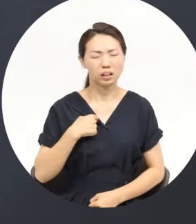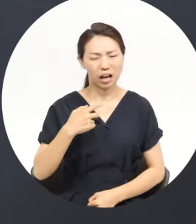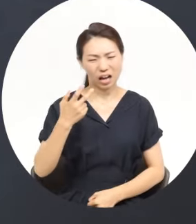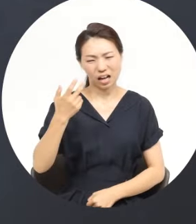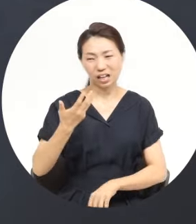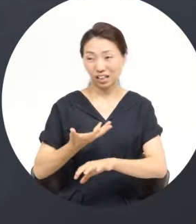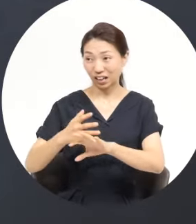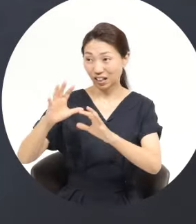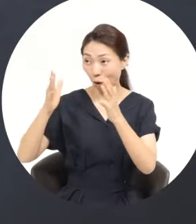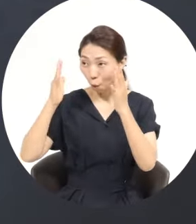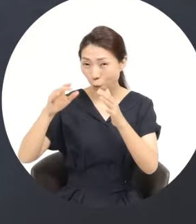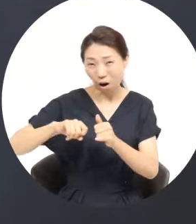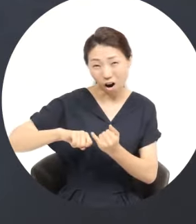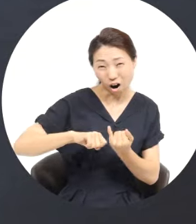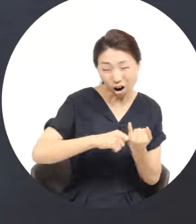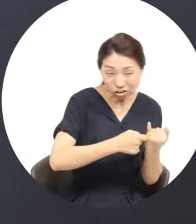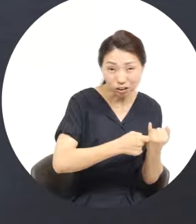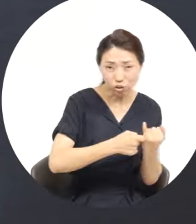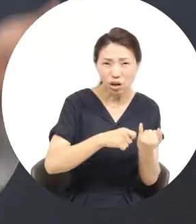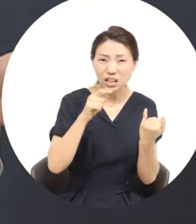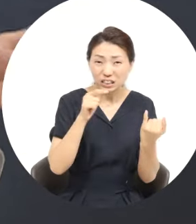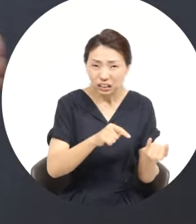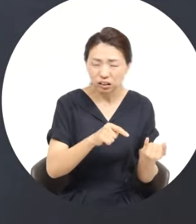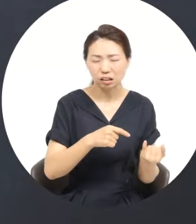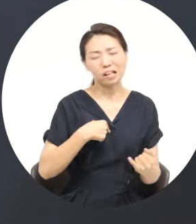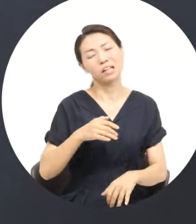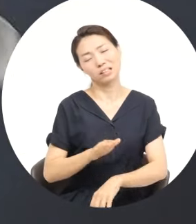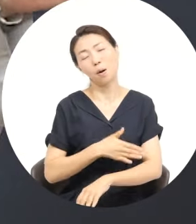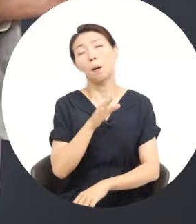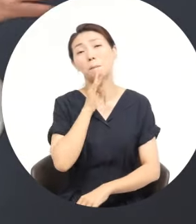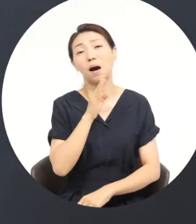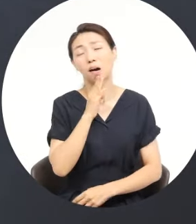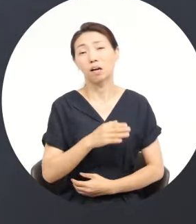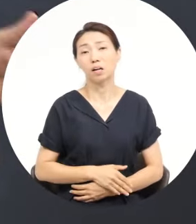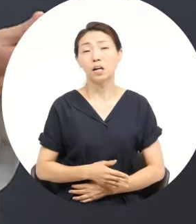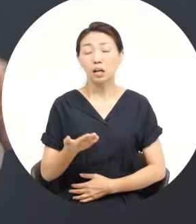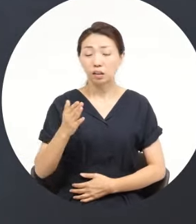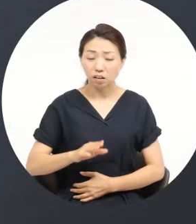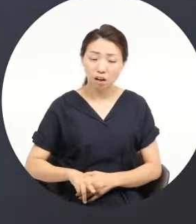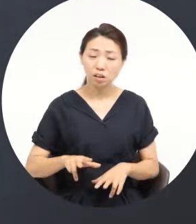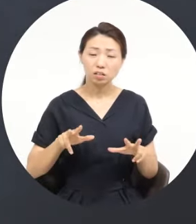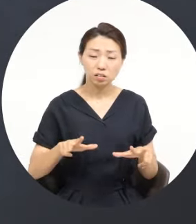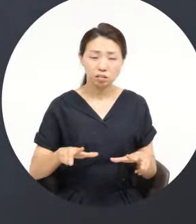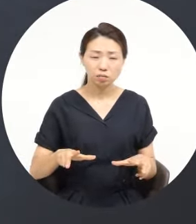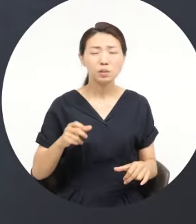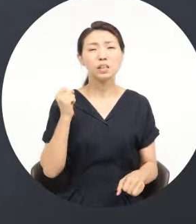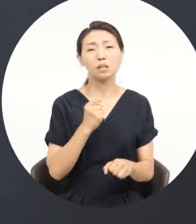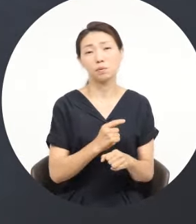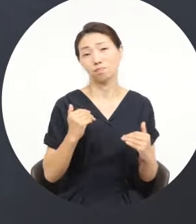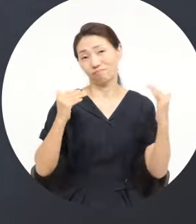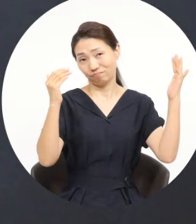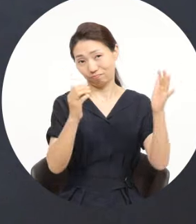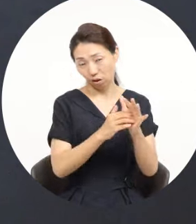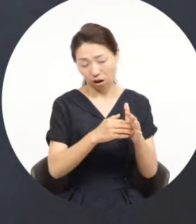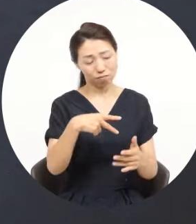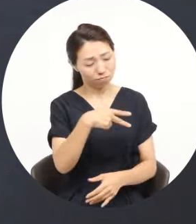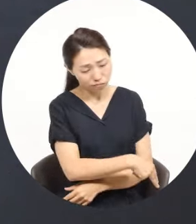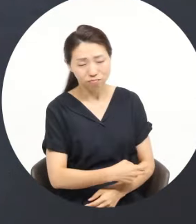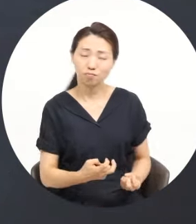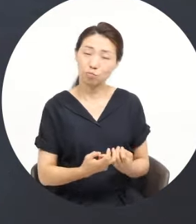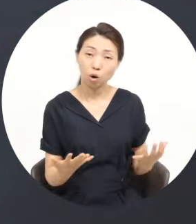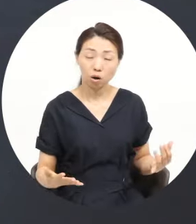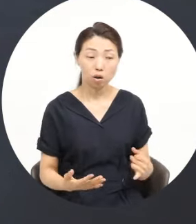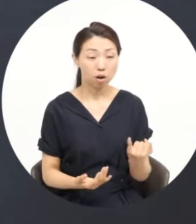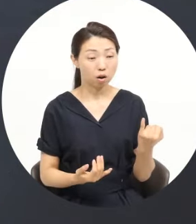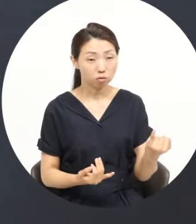그건 과거고 나는 내대로 살아야 되겠다 하면 정을 딱 끊고 죽었다 해도 할 수 없다. 죽은 뒤에 내가